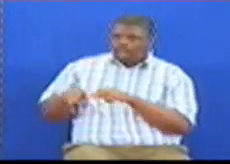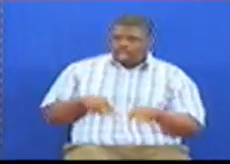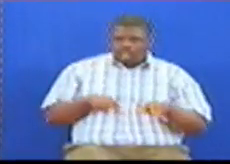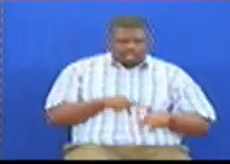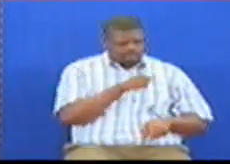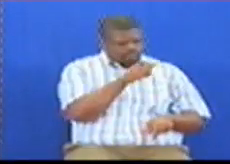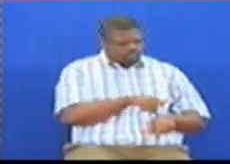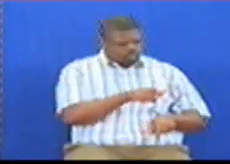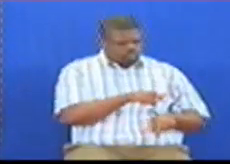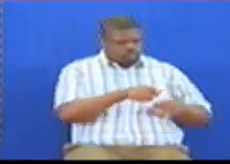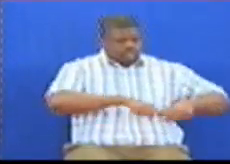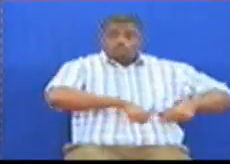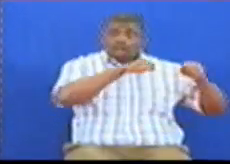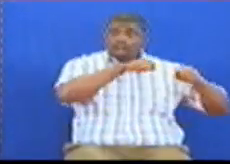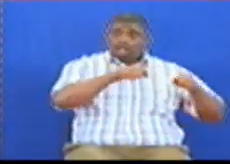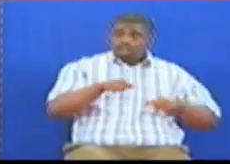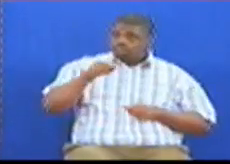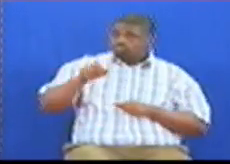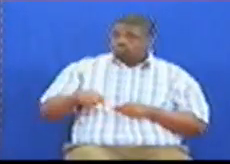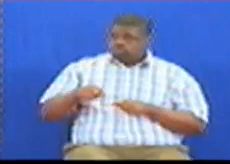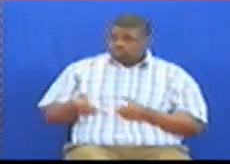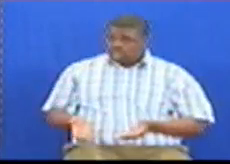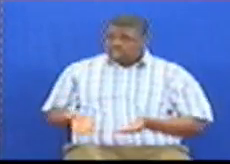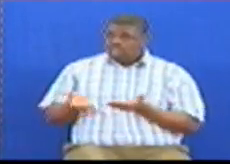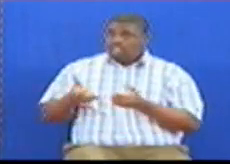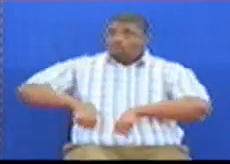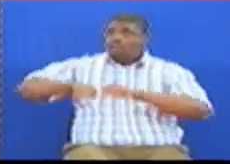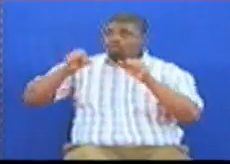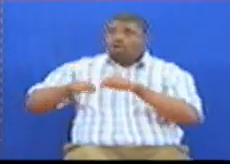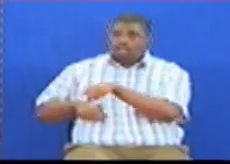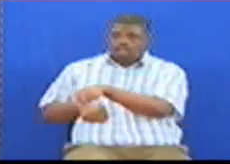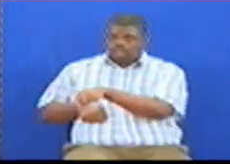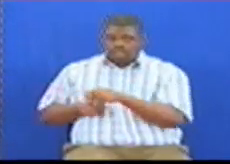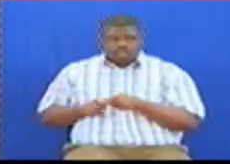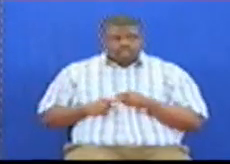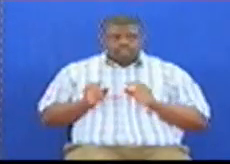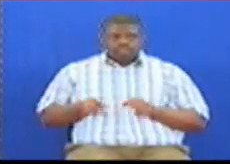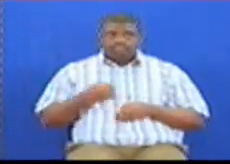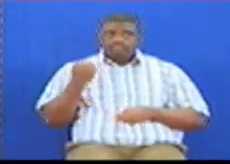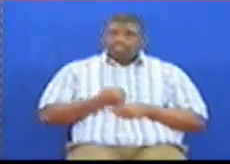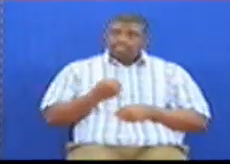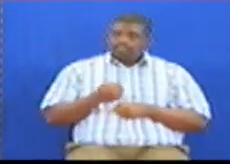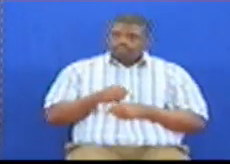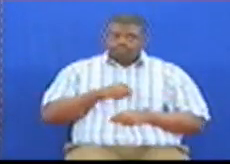Ninaomba tena nichukue nafasi hii kumpongeza sana mheshimiwa rais kwa kweli kwa jinsi anavyofanya kazi hii